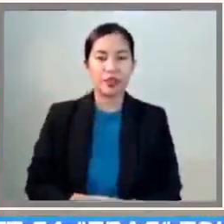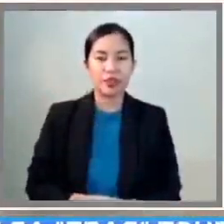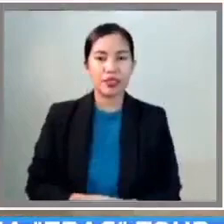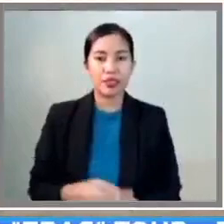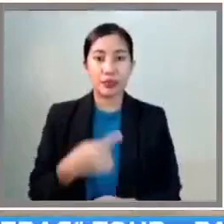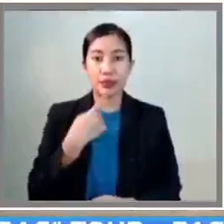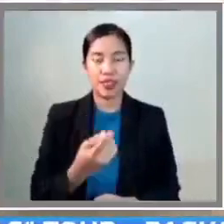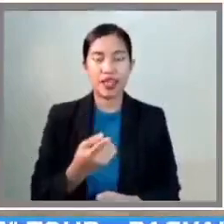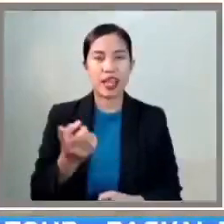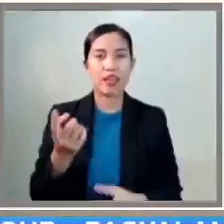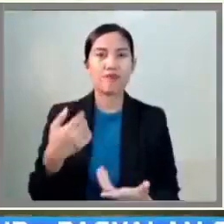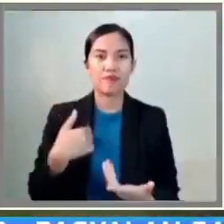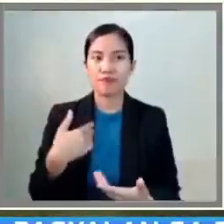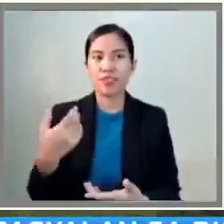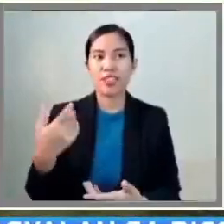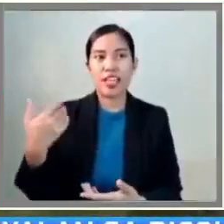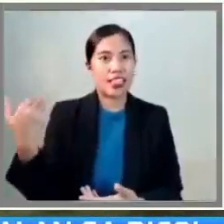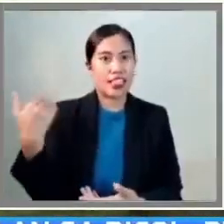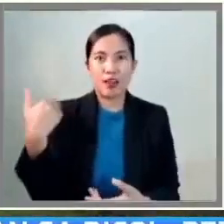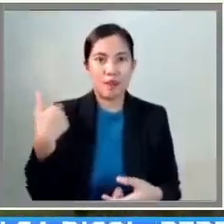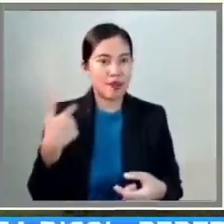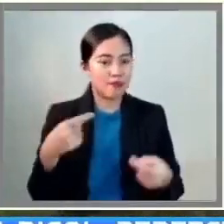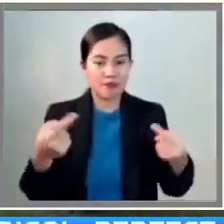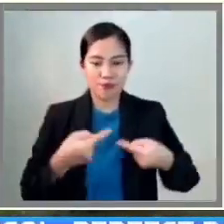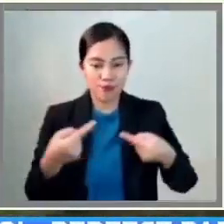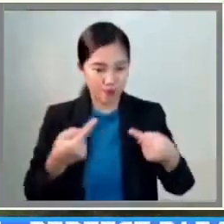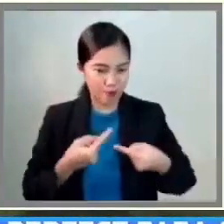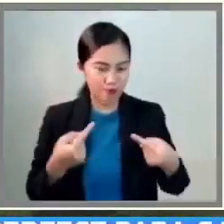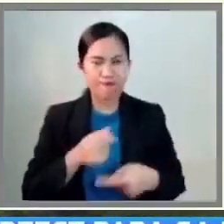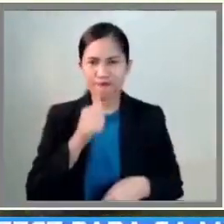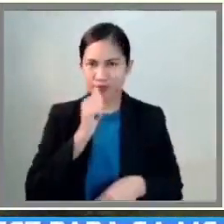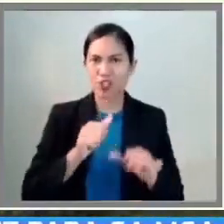kanyang mga kasukasuan ay patuloy siyang tatakbo.